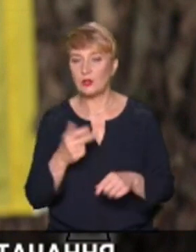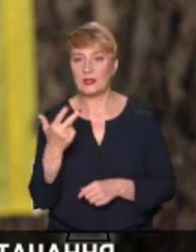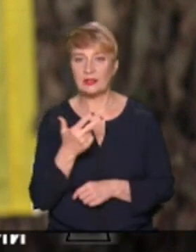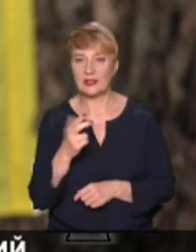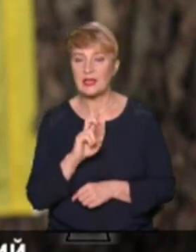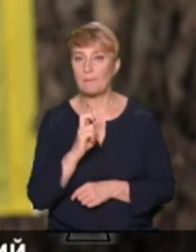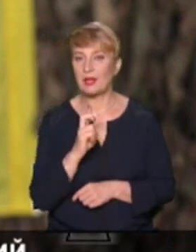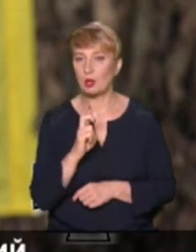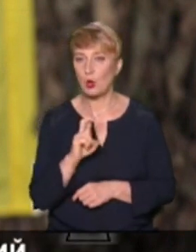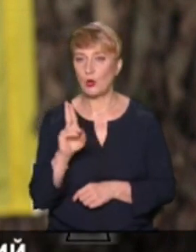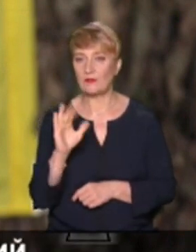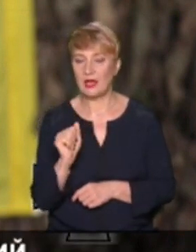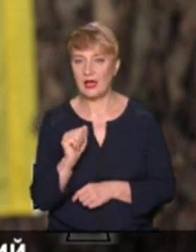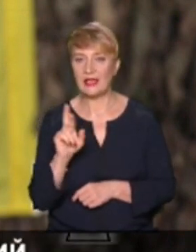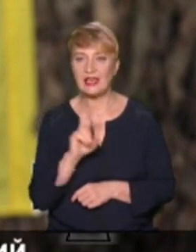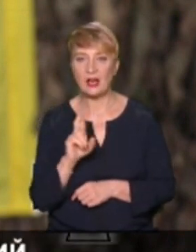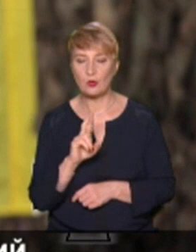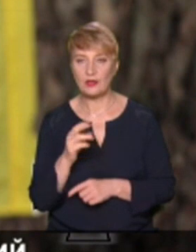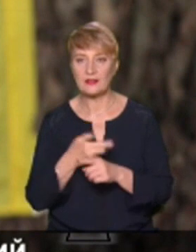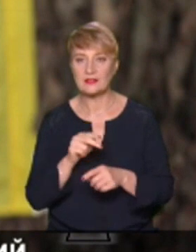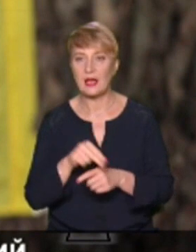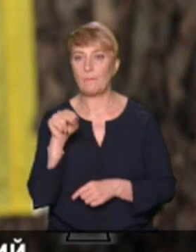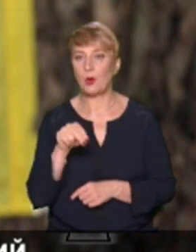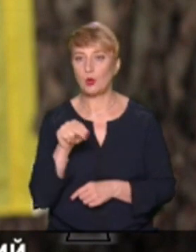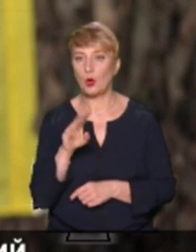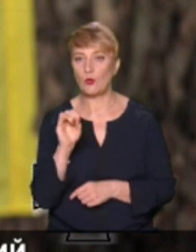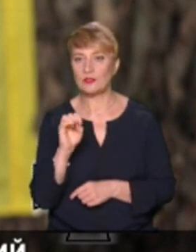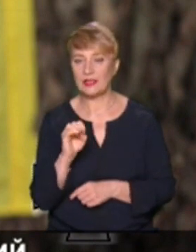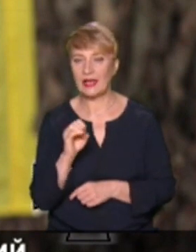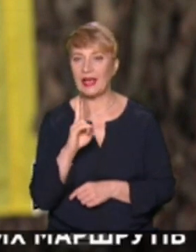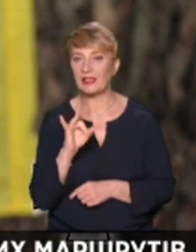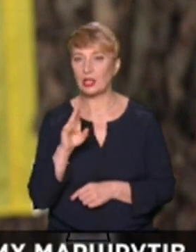Білогорівка, Яковлівка, Покровське, Клинове, Зайцеве і Нью-Йорк.